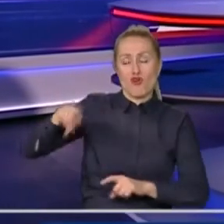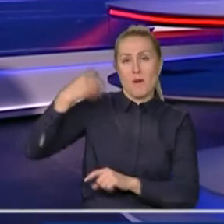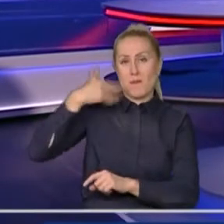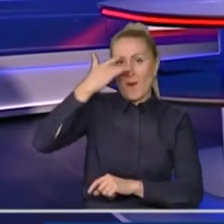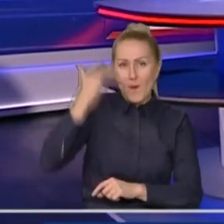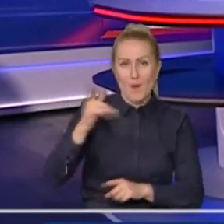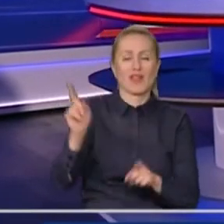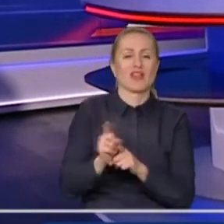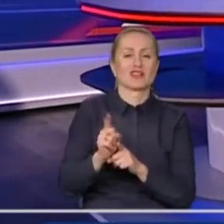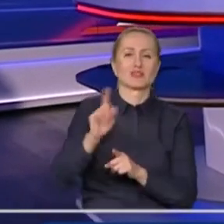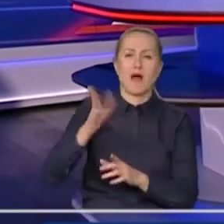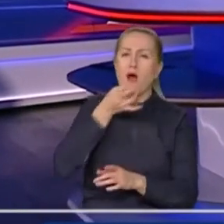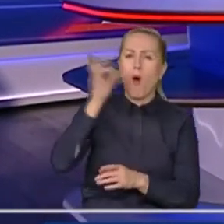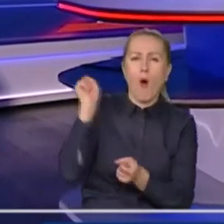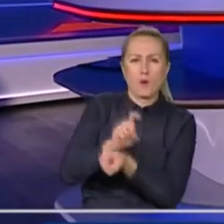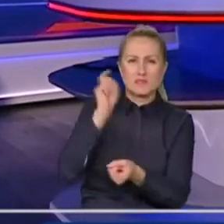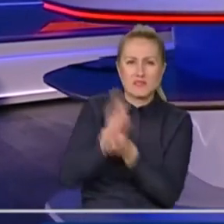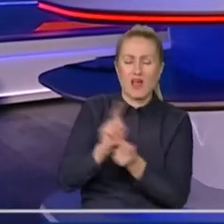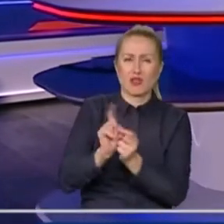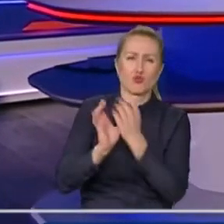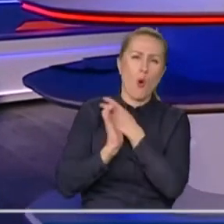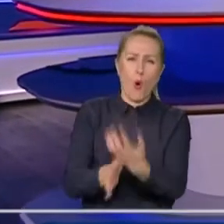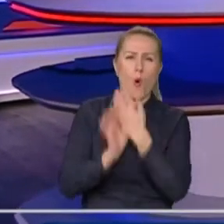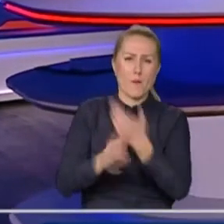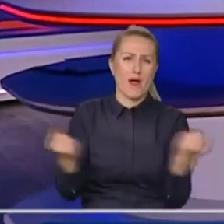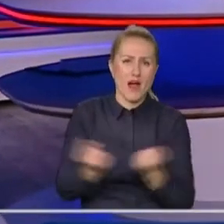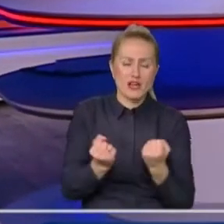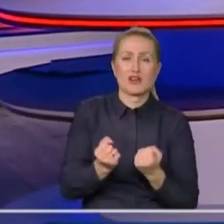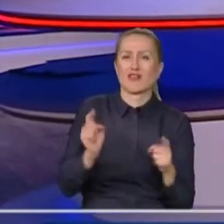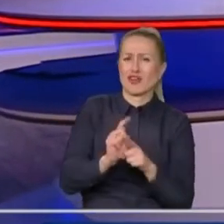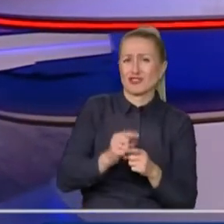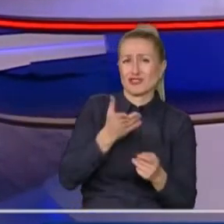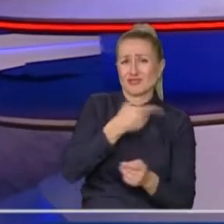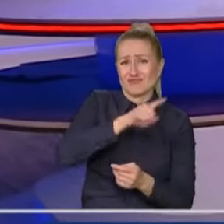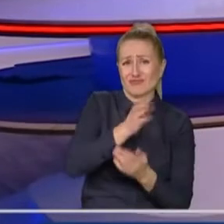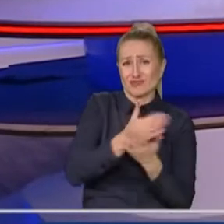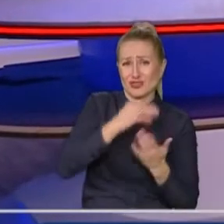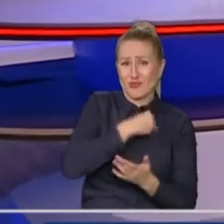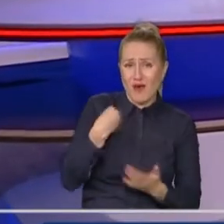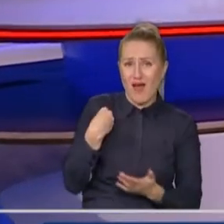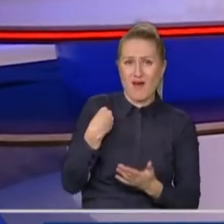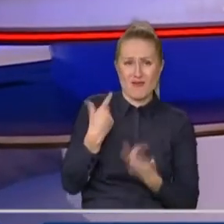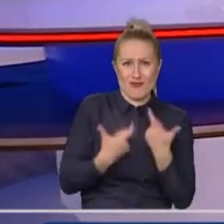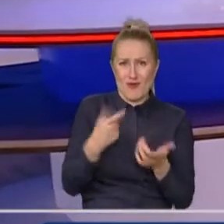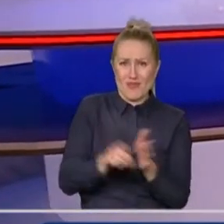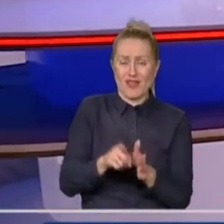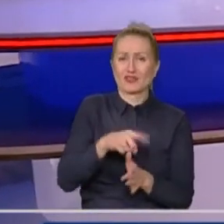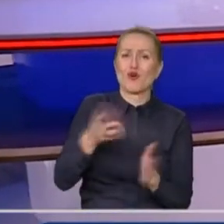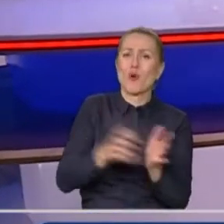są oskarżani i obrażani również przez niektórych Polaków. Komentarz do ostatnich